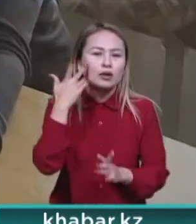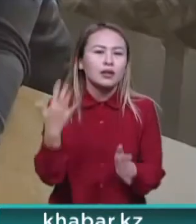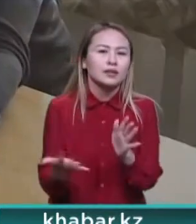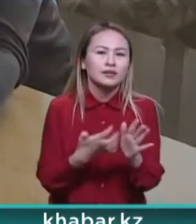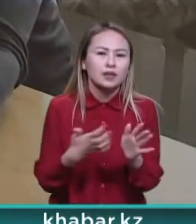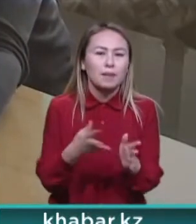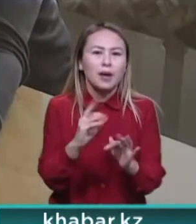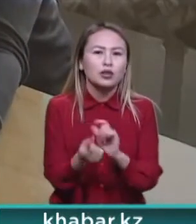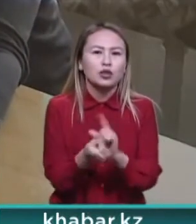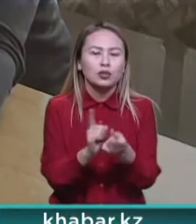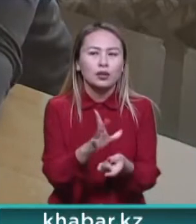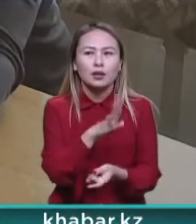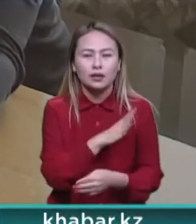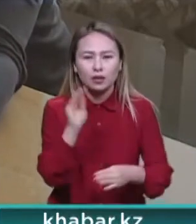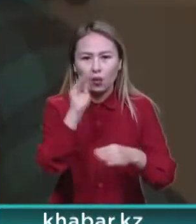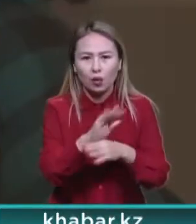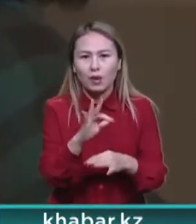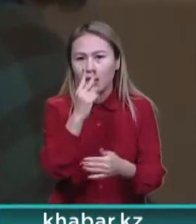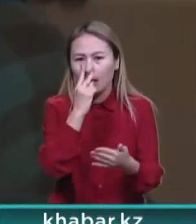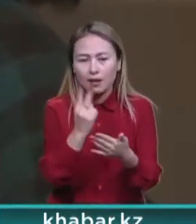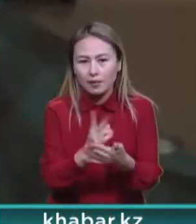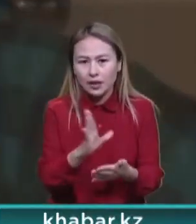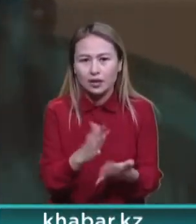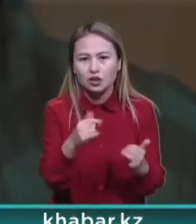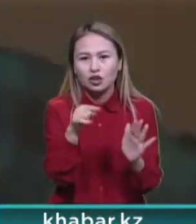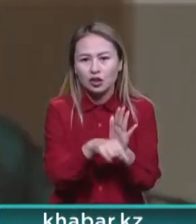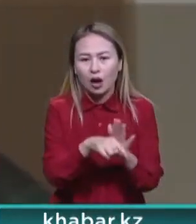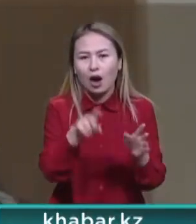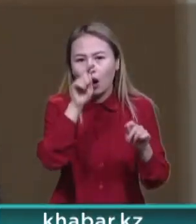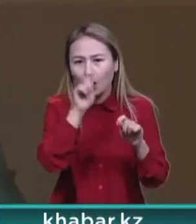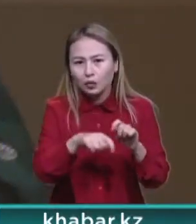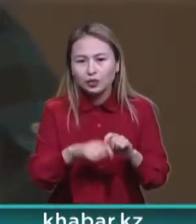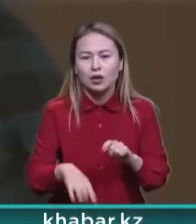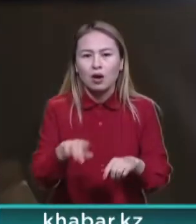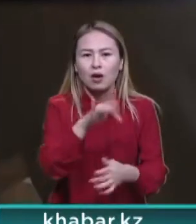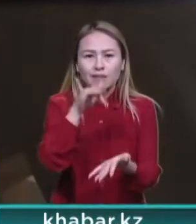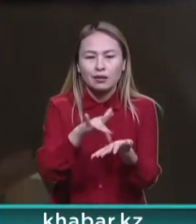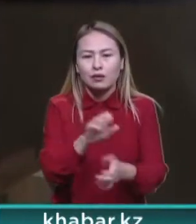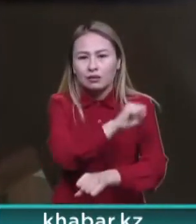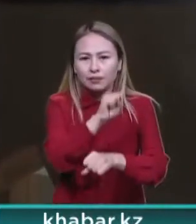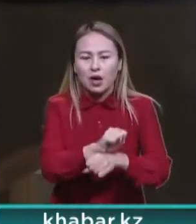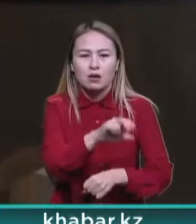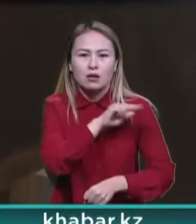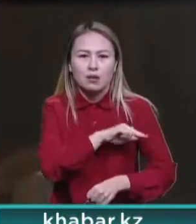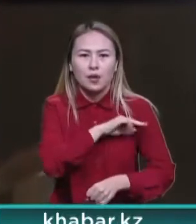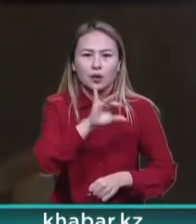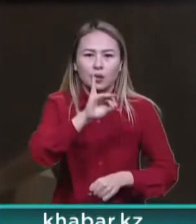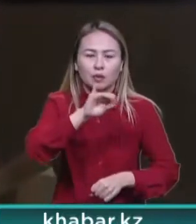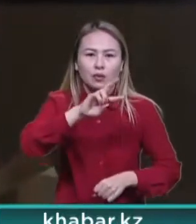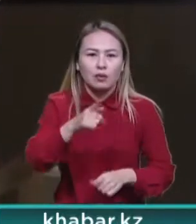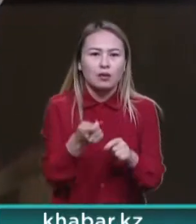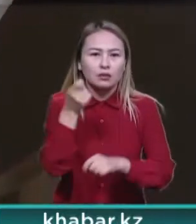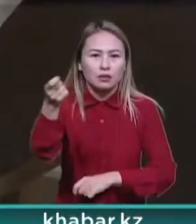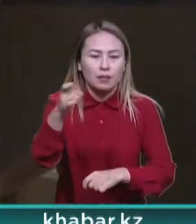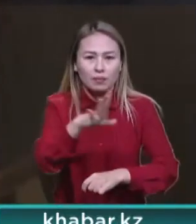кемшіліктердің бәрін түзеткенін айтады. Алайда оған қарамастан ішкі аудит орталықтың жұмысын тоқтату туралы биыл шілдеде сотқа шағым